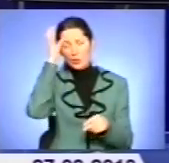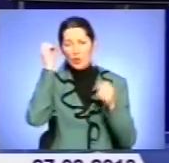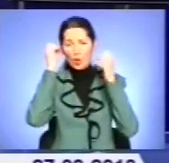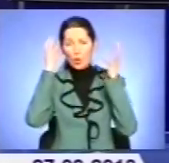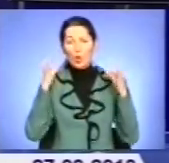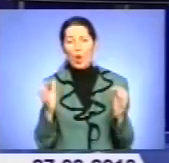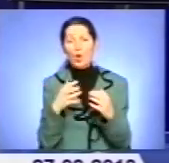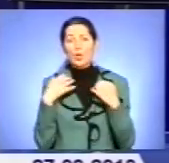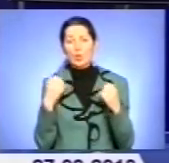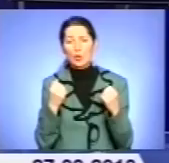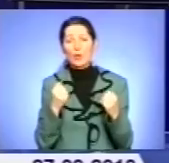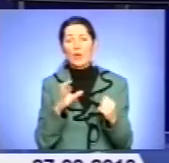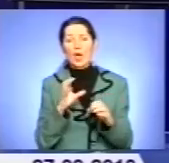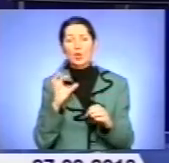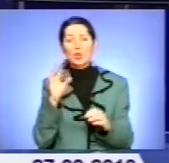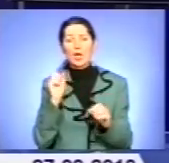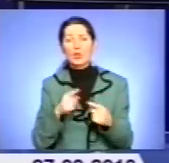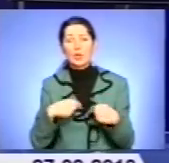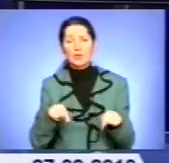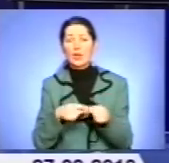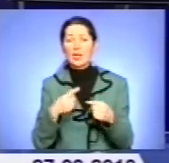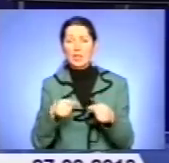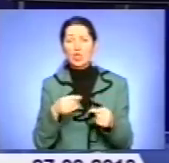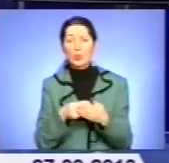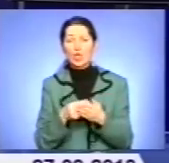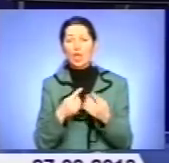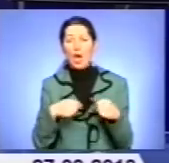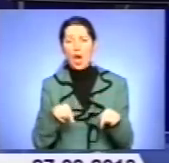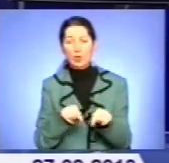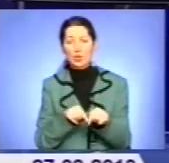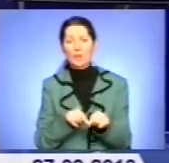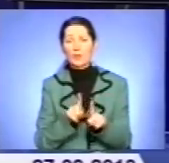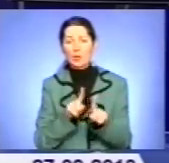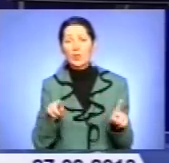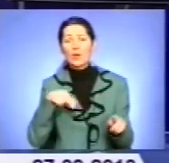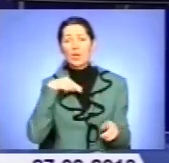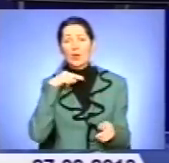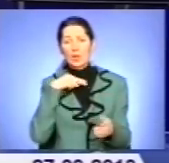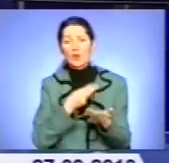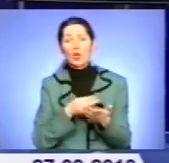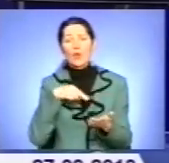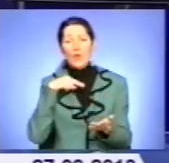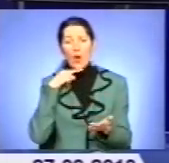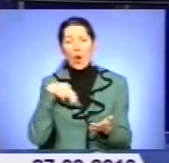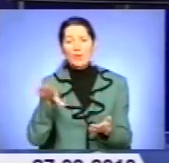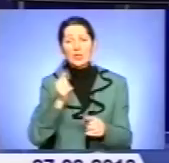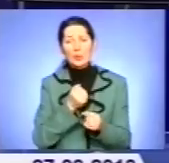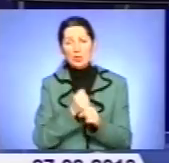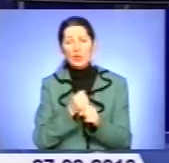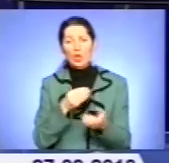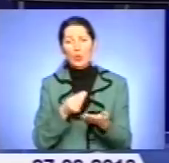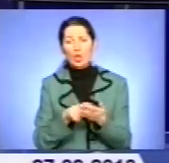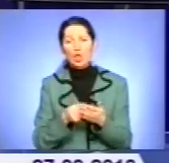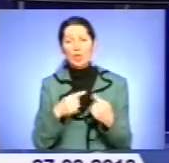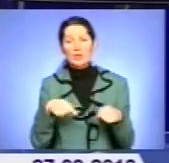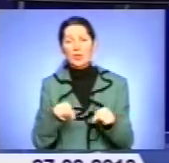інших бюджетних галузей. При цьому прем'єр-міністр особливо звернув увагу усіх працівників бюджетної сфери, що вони отримають